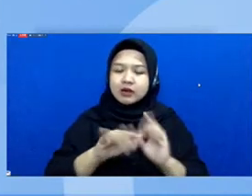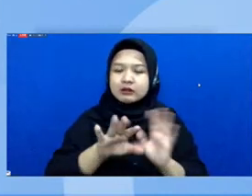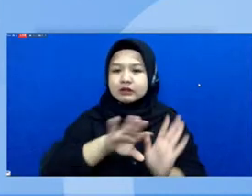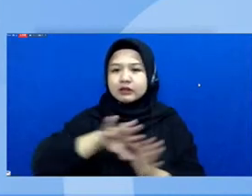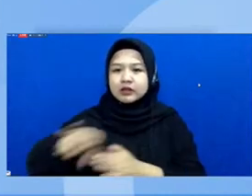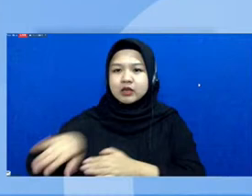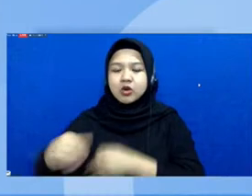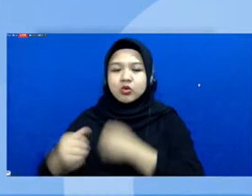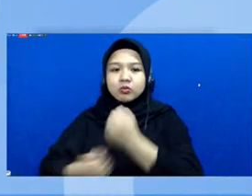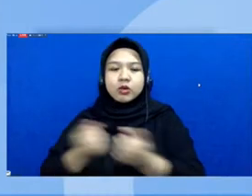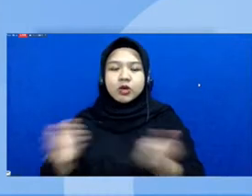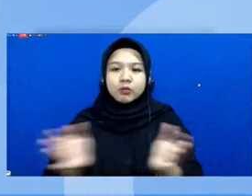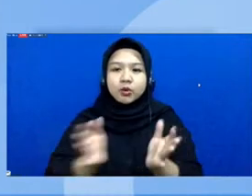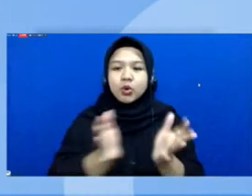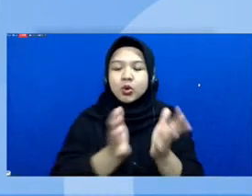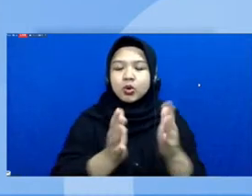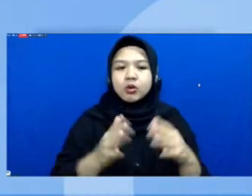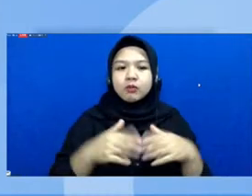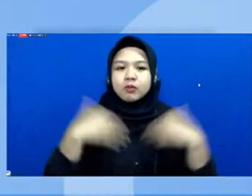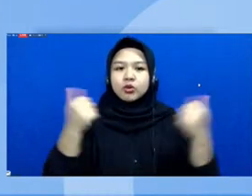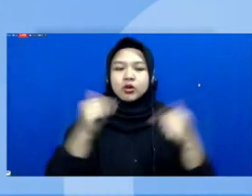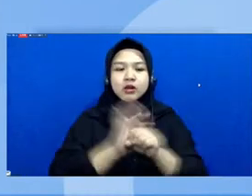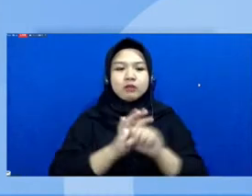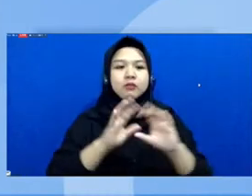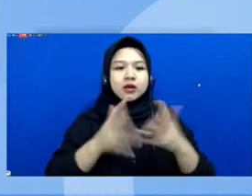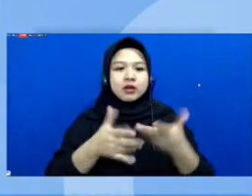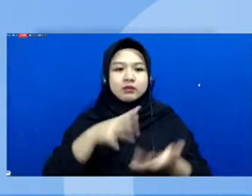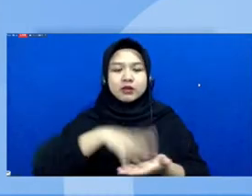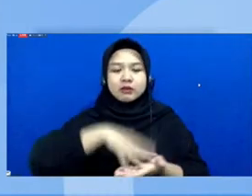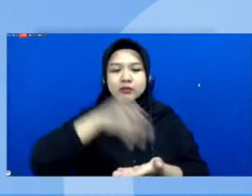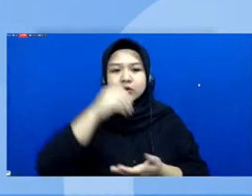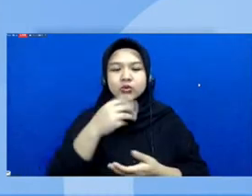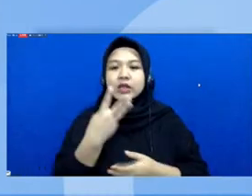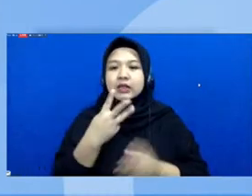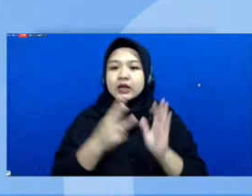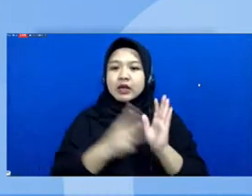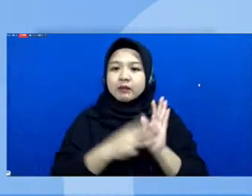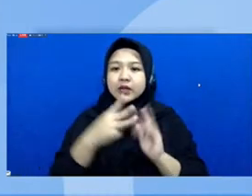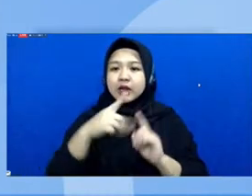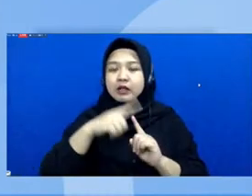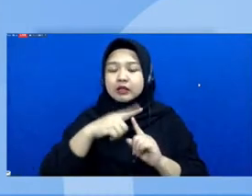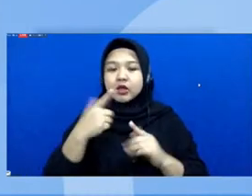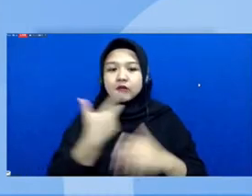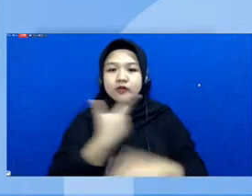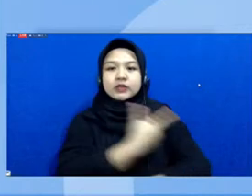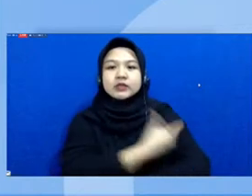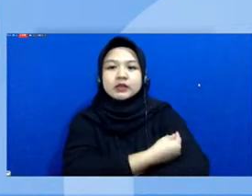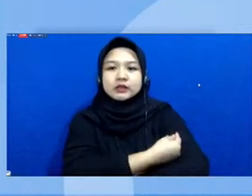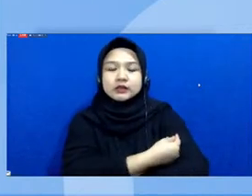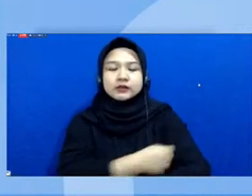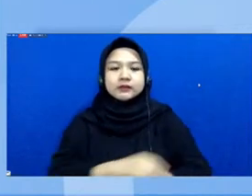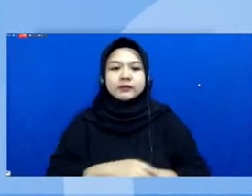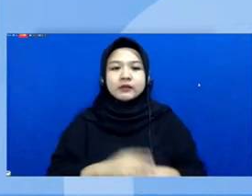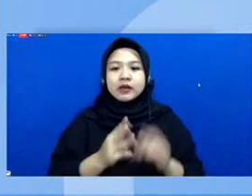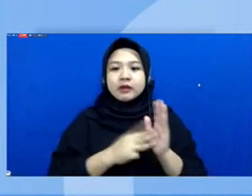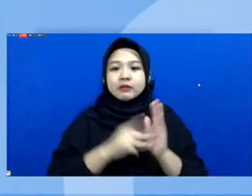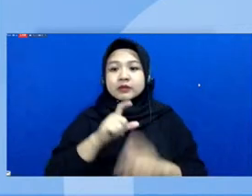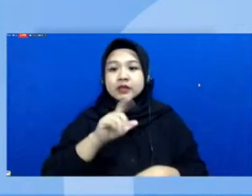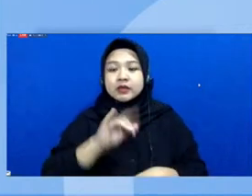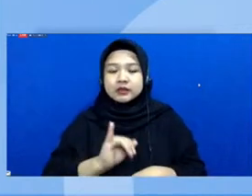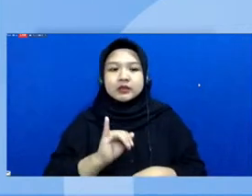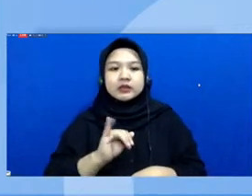dalam upaya mendorong pengendalian pandemi. Terpadu 3M, 3T, dan juga vaksinasi. Mercy Corps Indonesia